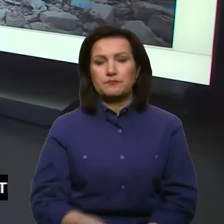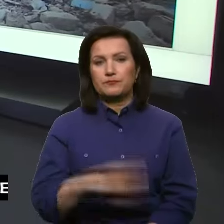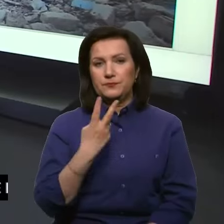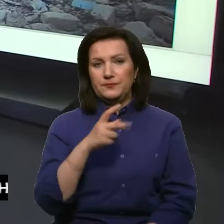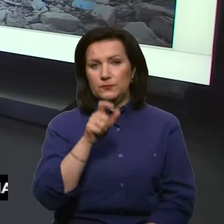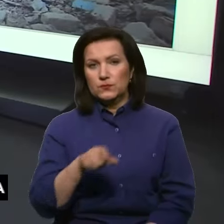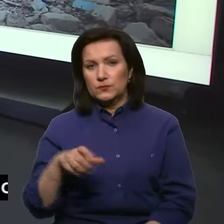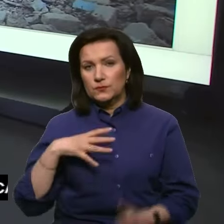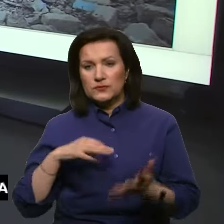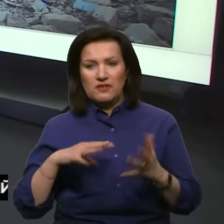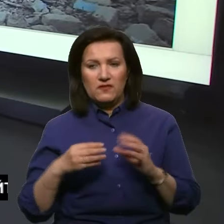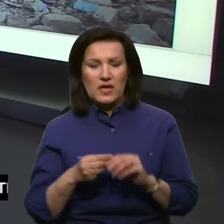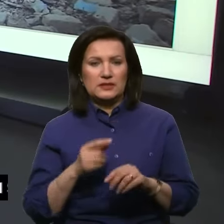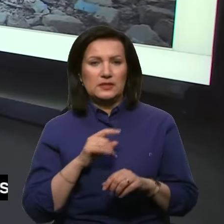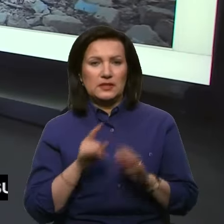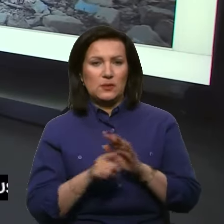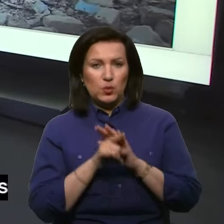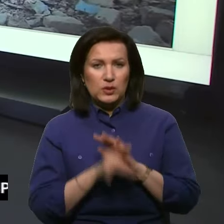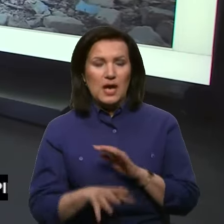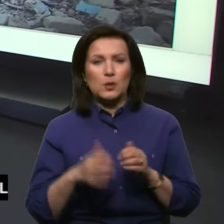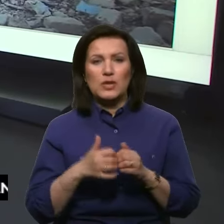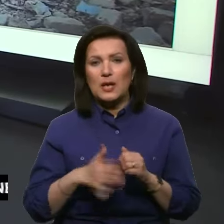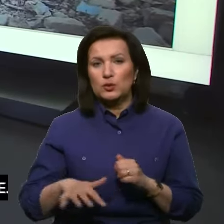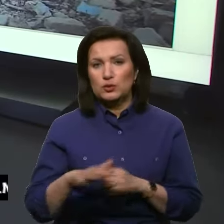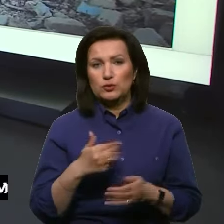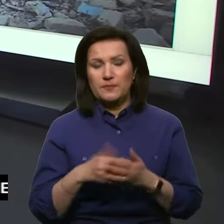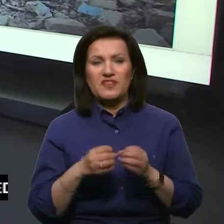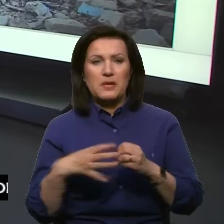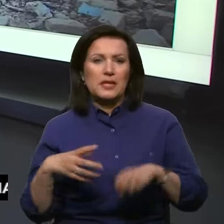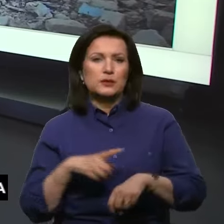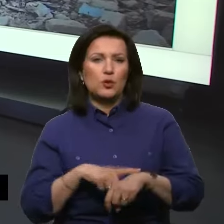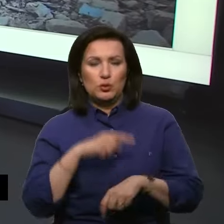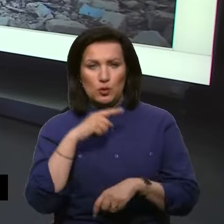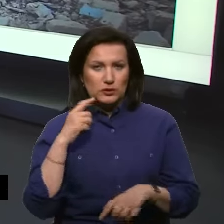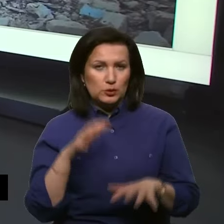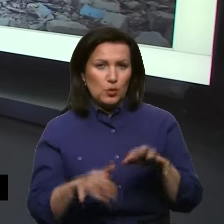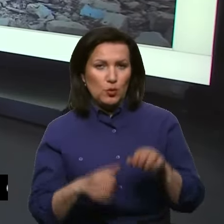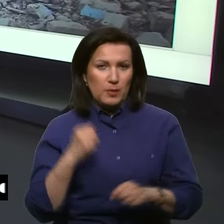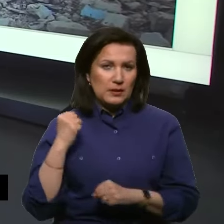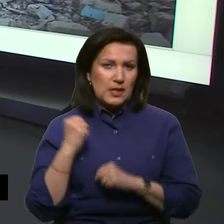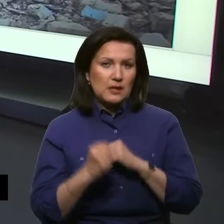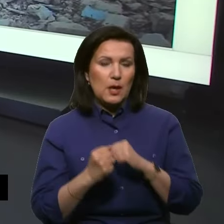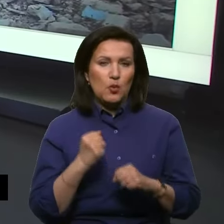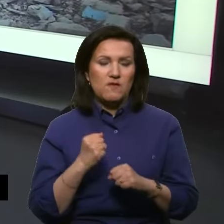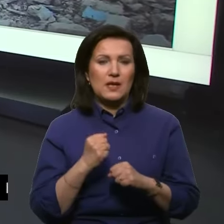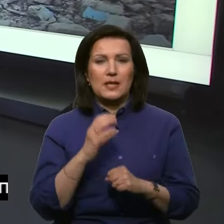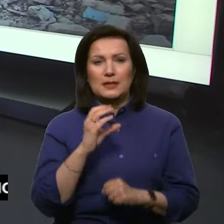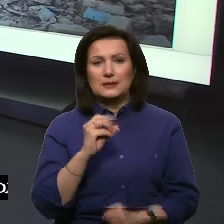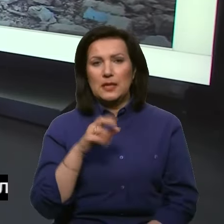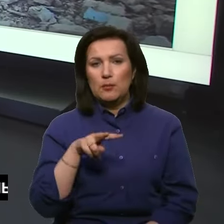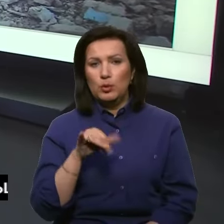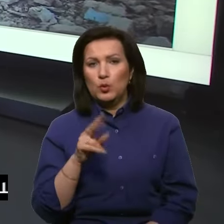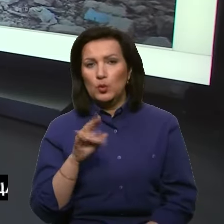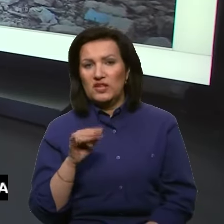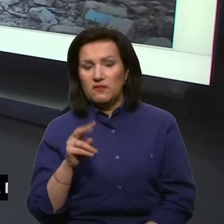Дві людини загинули внаслідок авіаудару на Херсонщині. Близько 15-ї години російські окупанти атакували Саблуківку